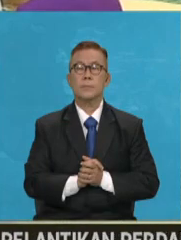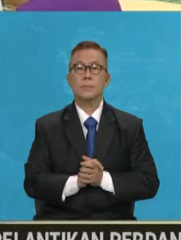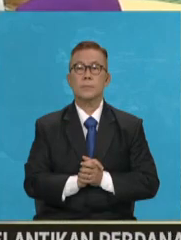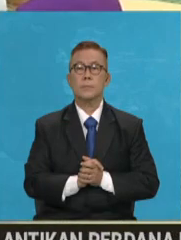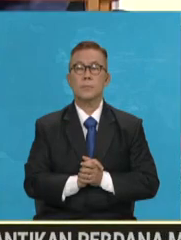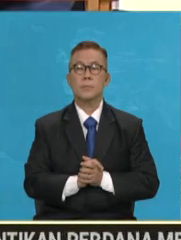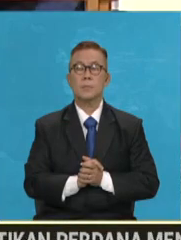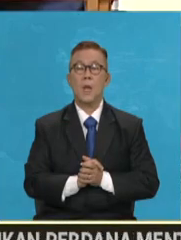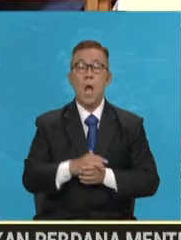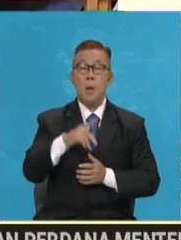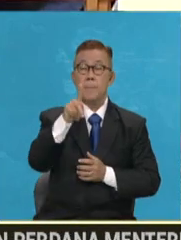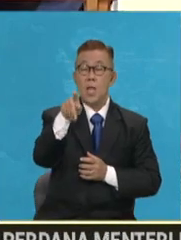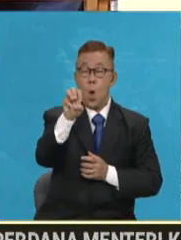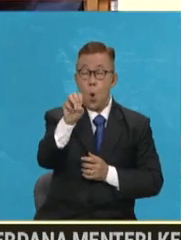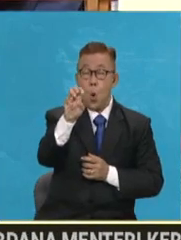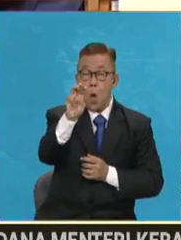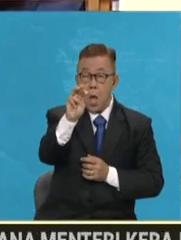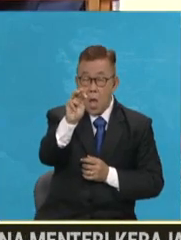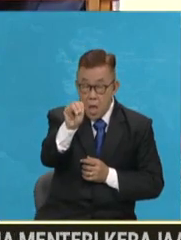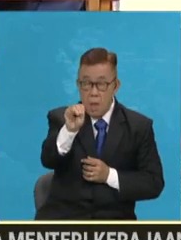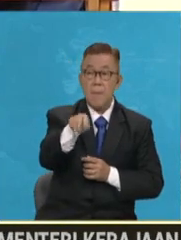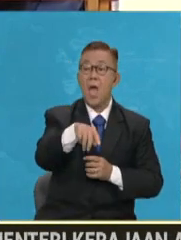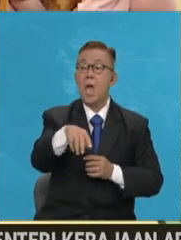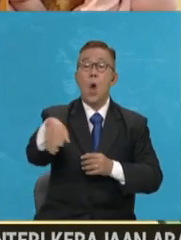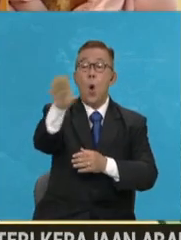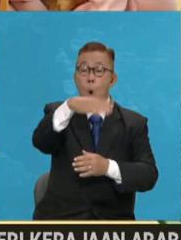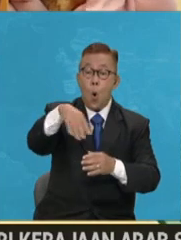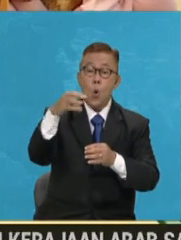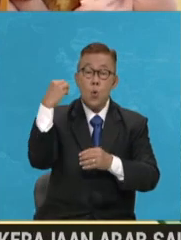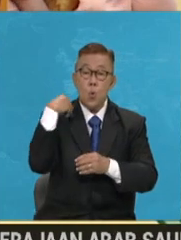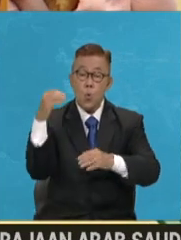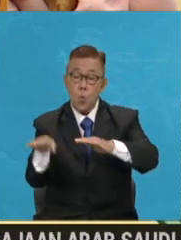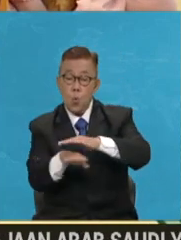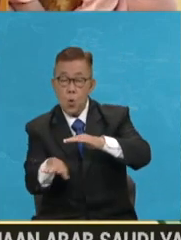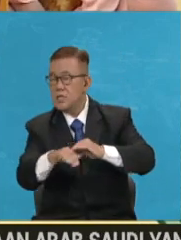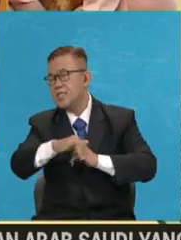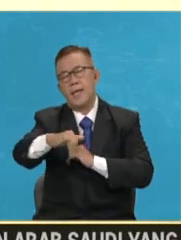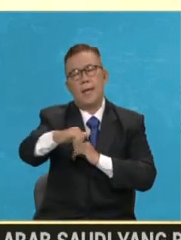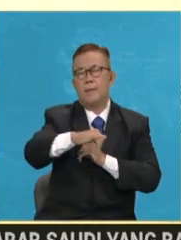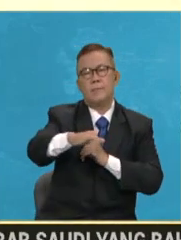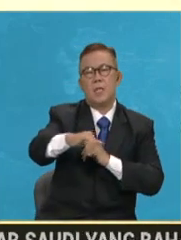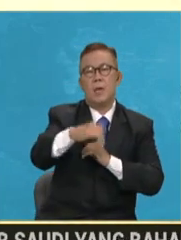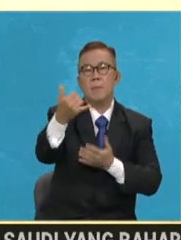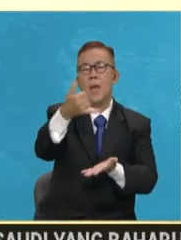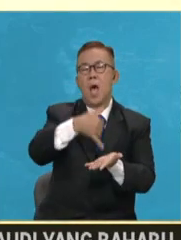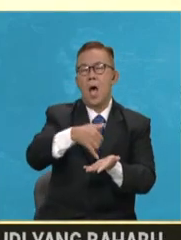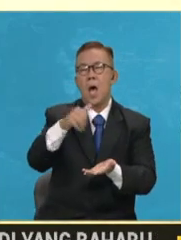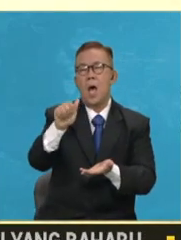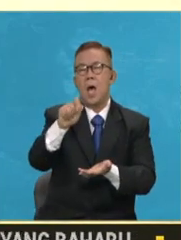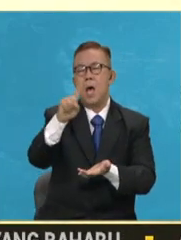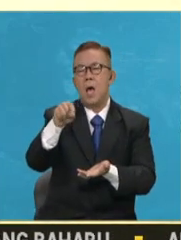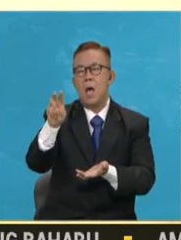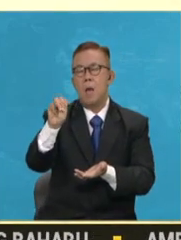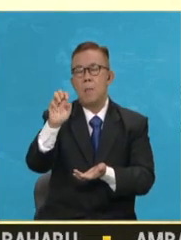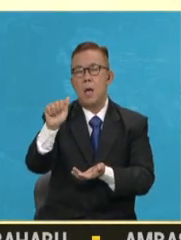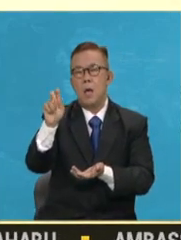jabatan Perdana Menteri dan jabatan-jabatan di bawahnya juga mengadakan majelis serupa antara yang hadir Awang Haji Asman bin Haji